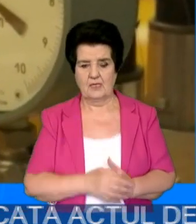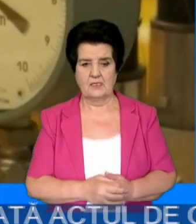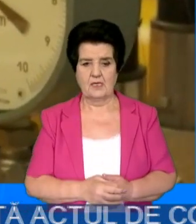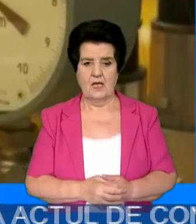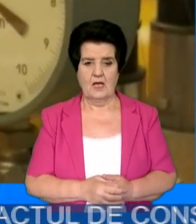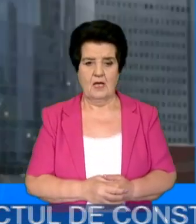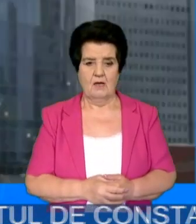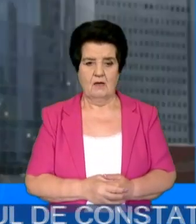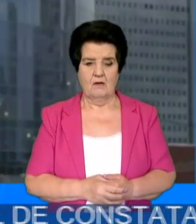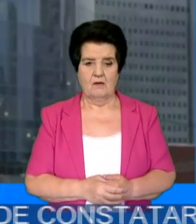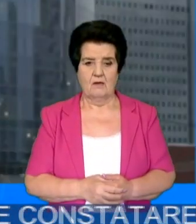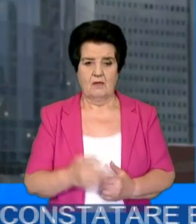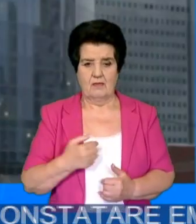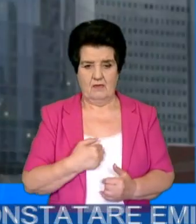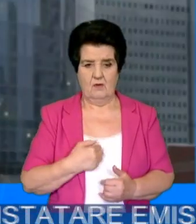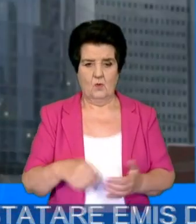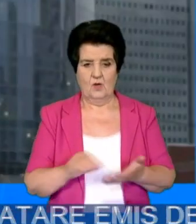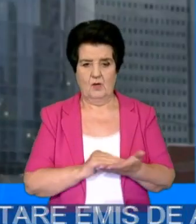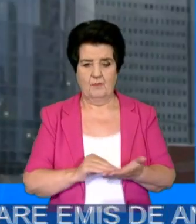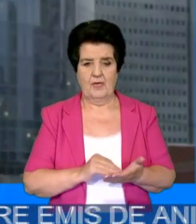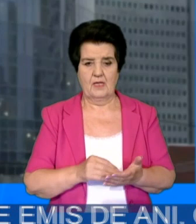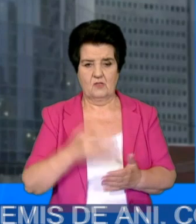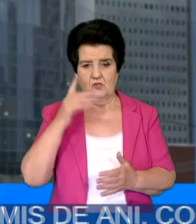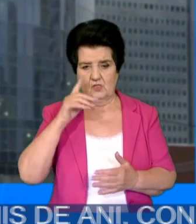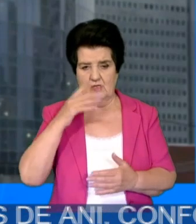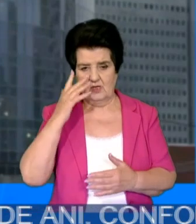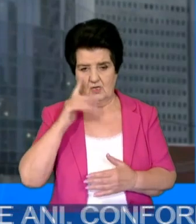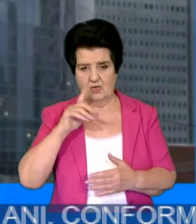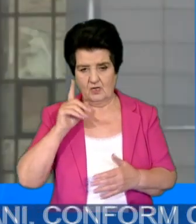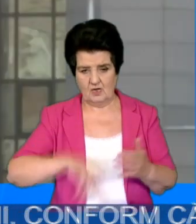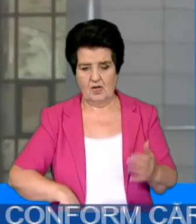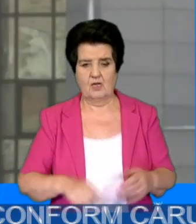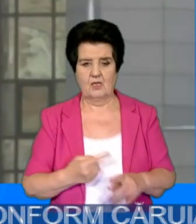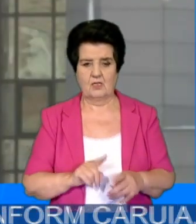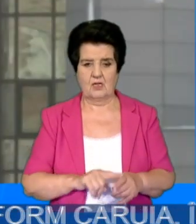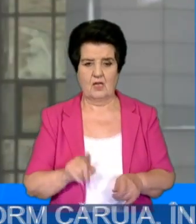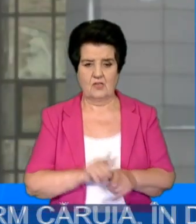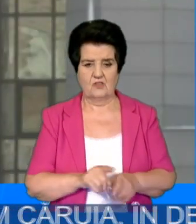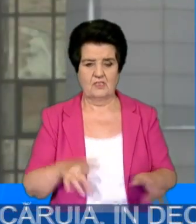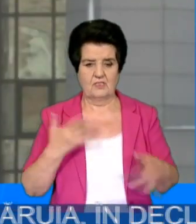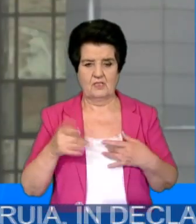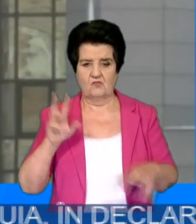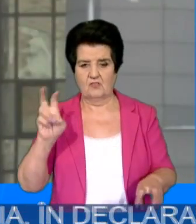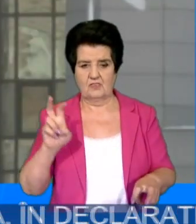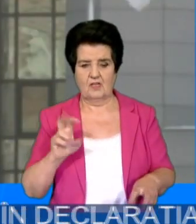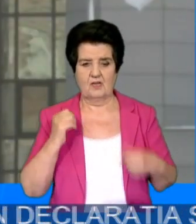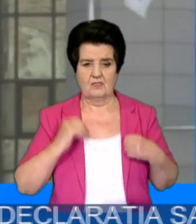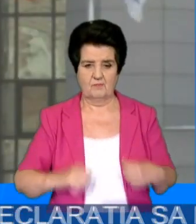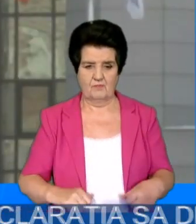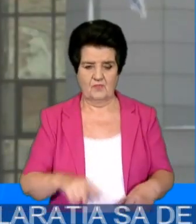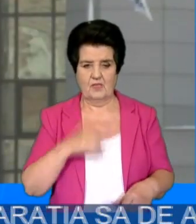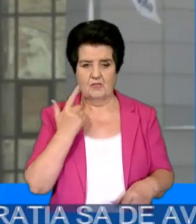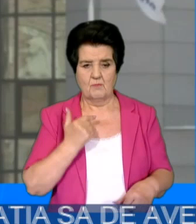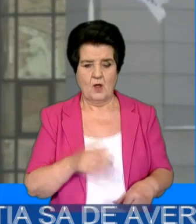De asta, eu repet, eu cred că probabilitatea ca acest scenariu să se materializeze este